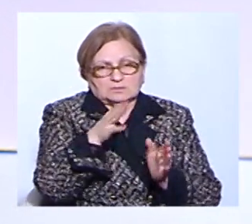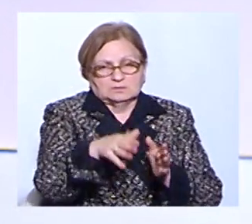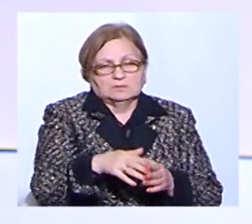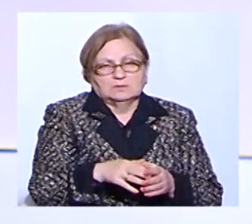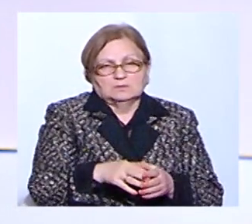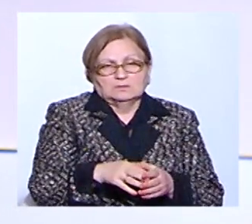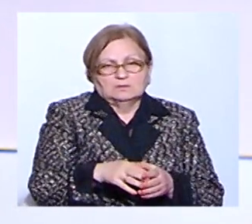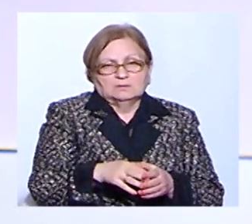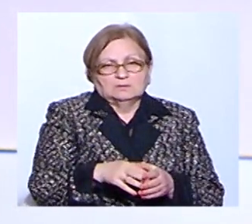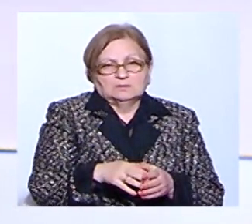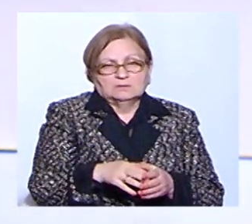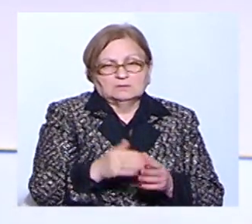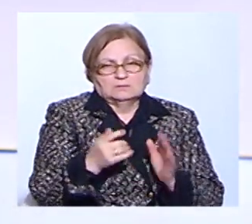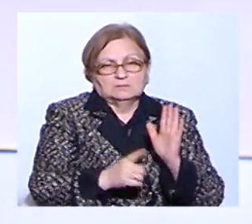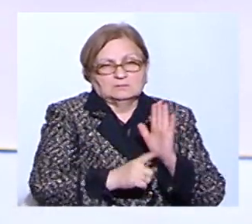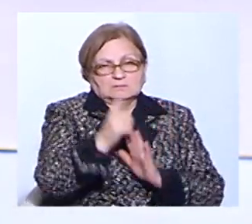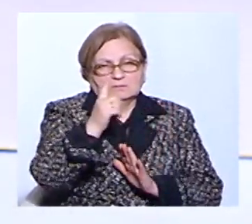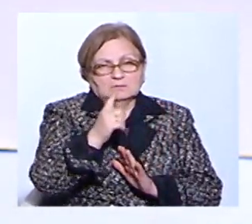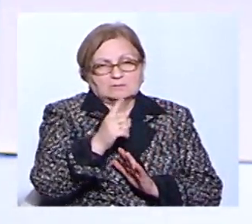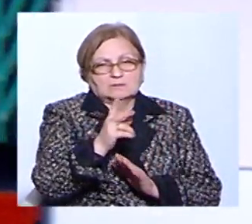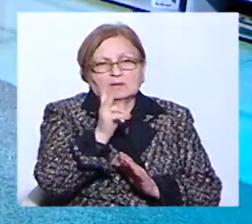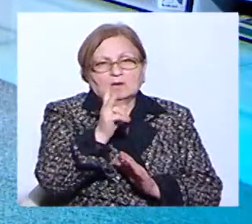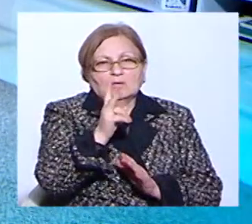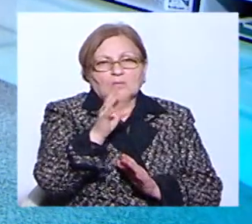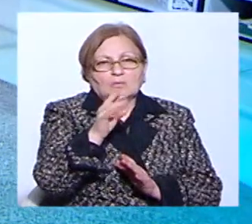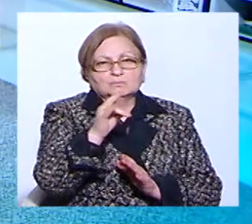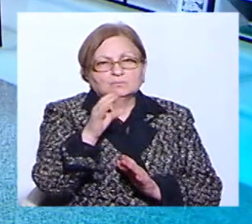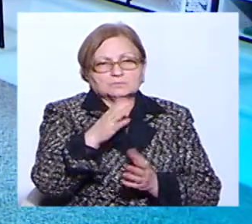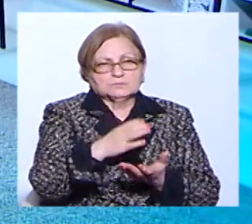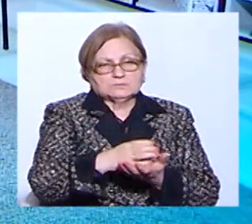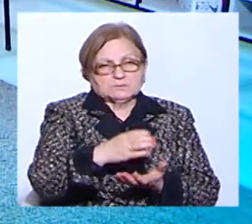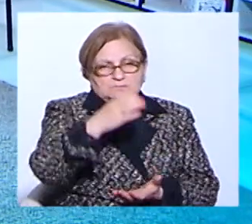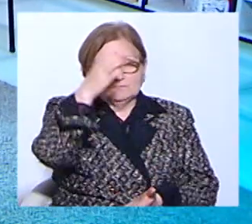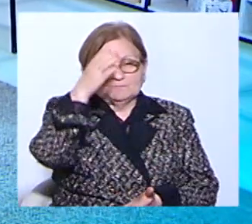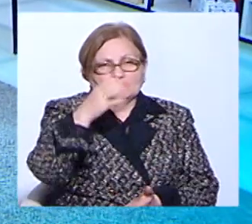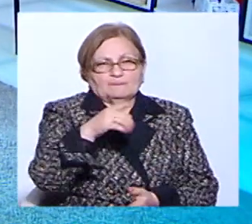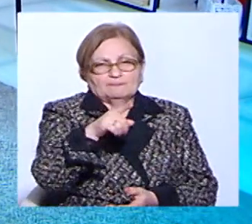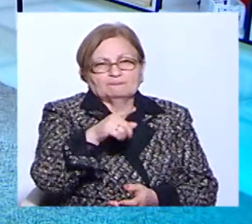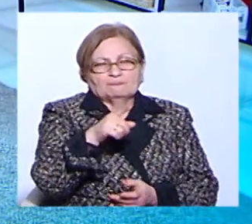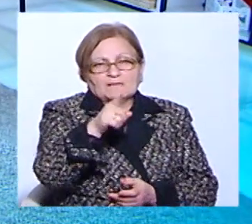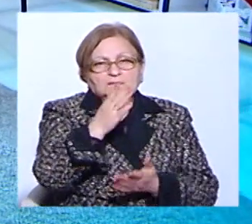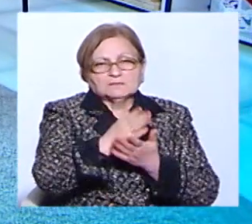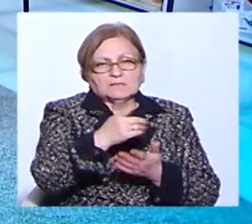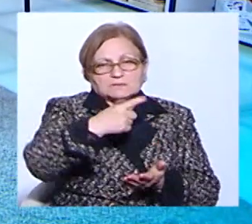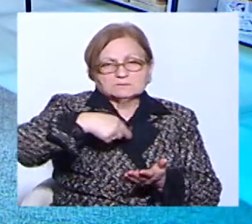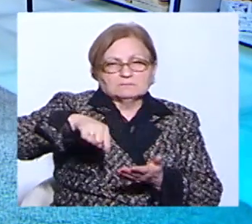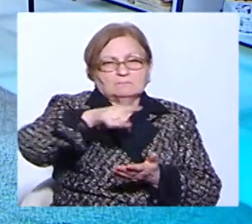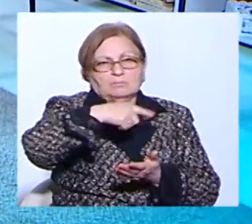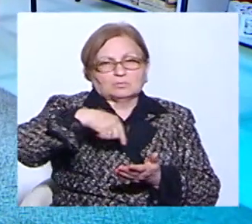ახლა დავიწყოთ კონუსის განხილვა. კონუსი განსხვავდება პირამიდიდან იმით, რომ არის ბრუნვითი სივრცული